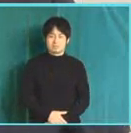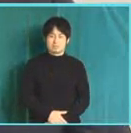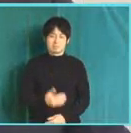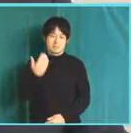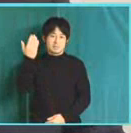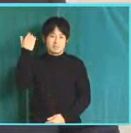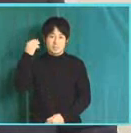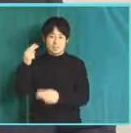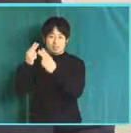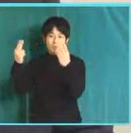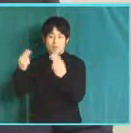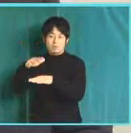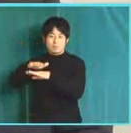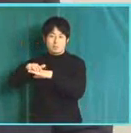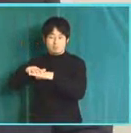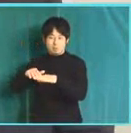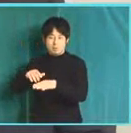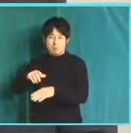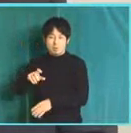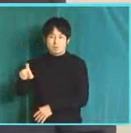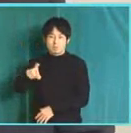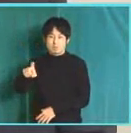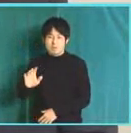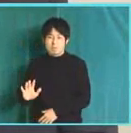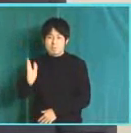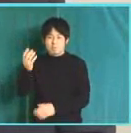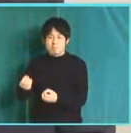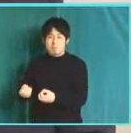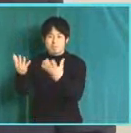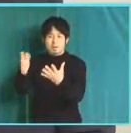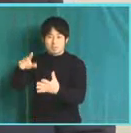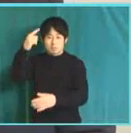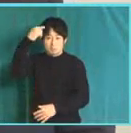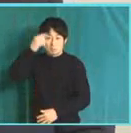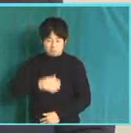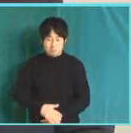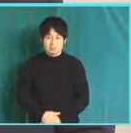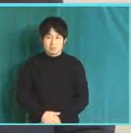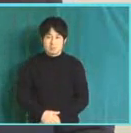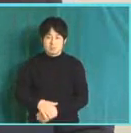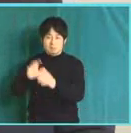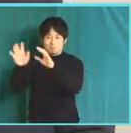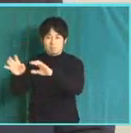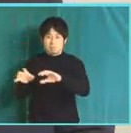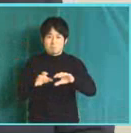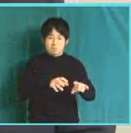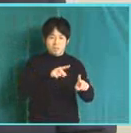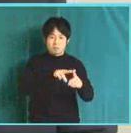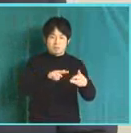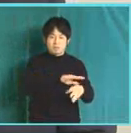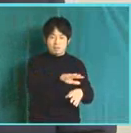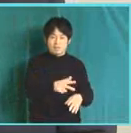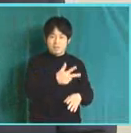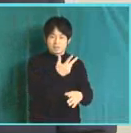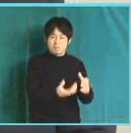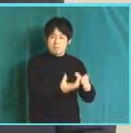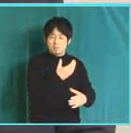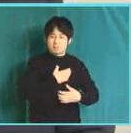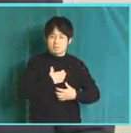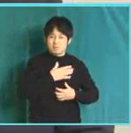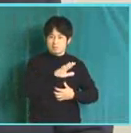以前札幌市とかでもスプレー缶の火事と爆発事故があったと思うんですけど、そのような事故が車両だけではな